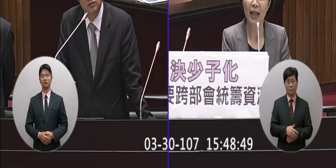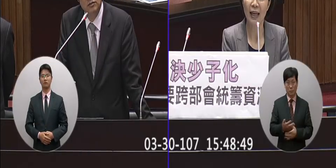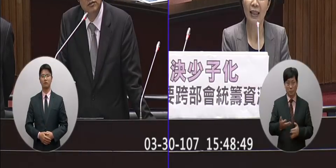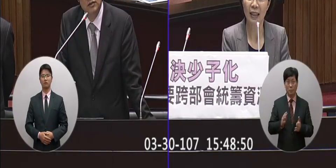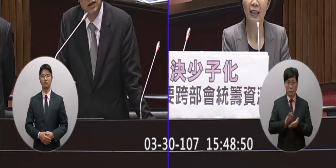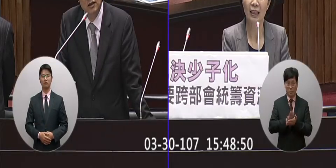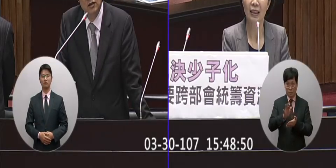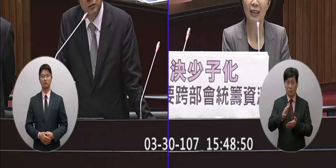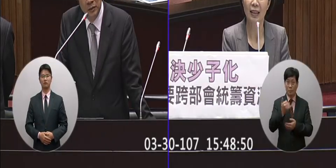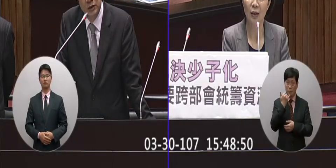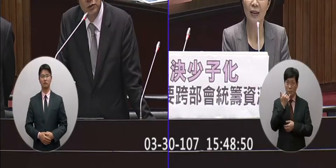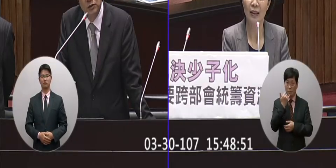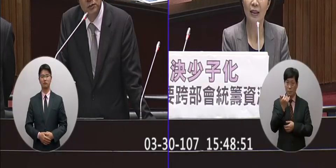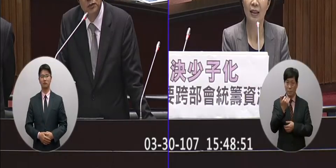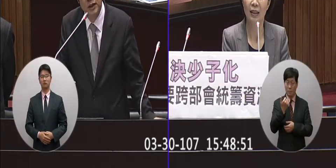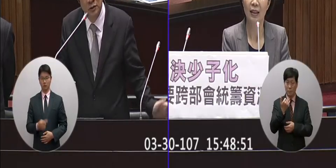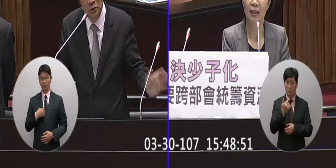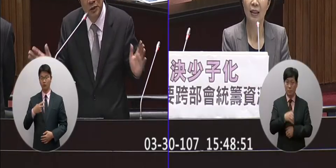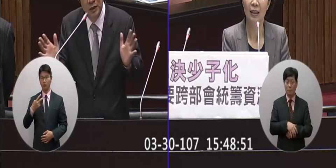所以未来可以，